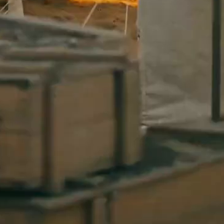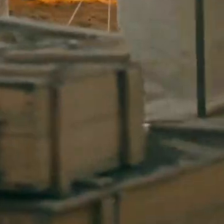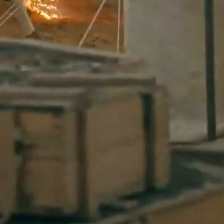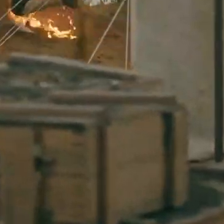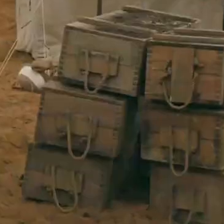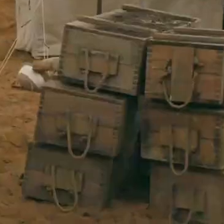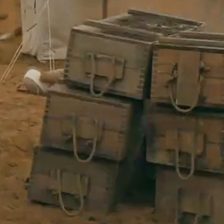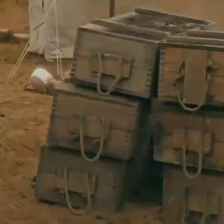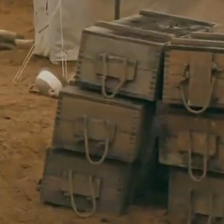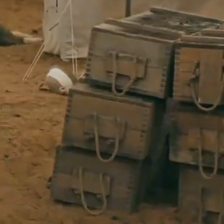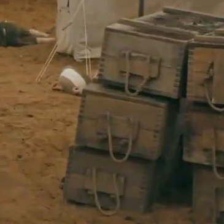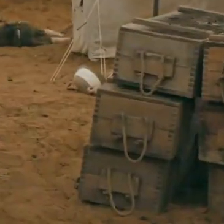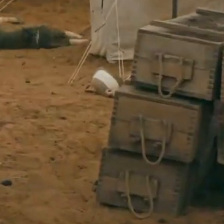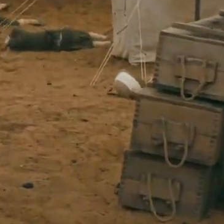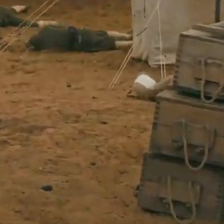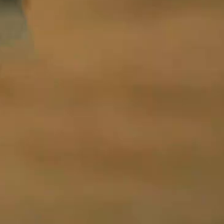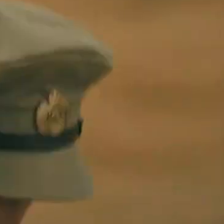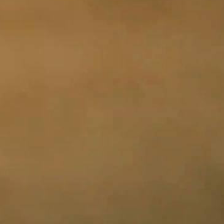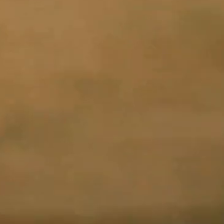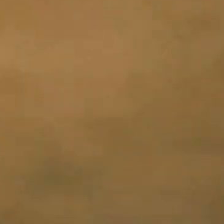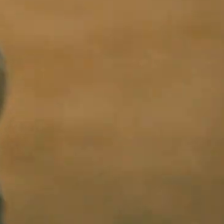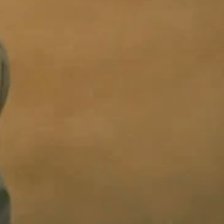uzaklaştırırken ateşe karşılık veriyor.